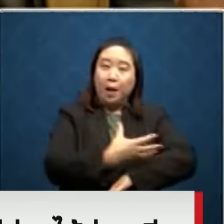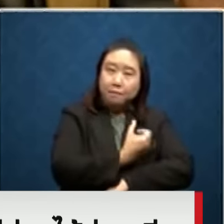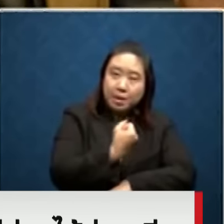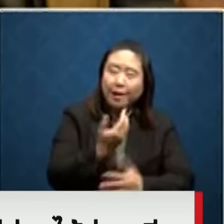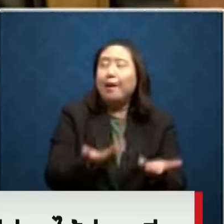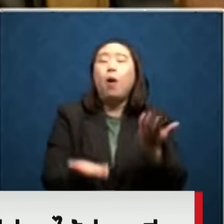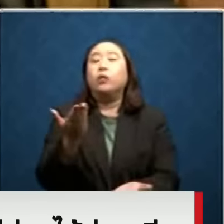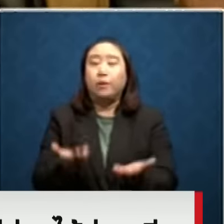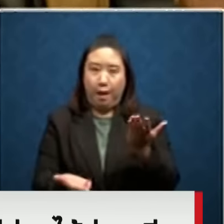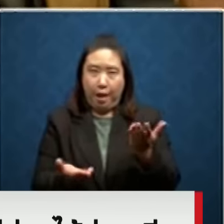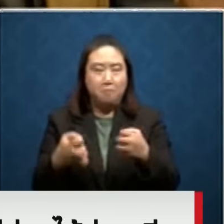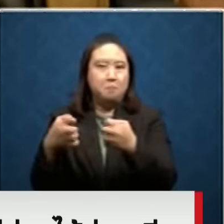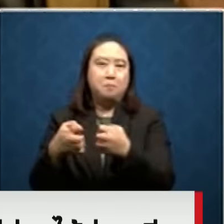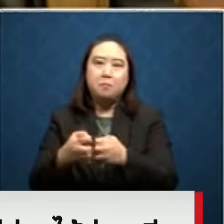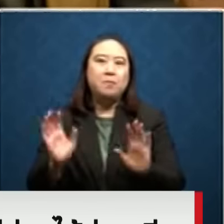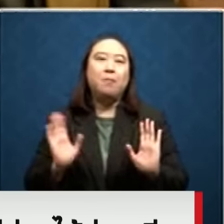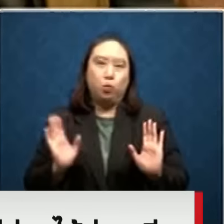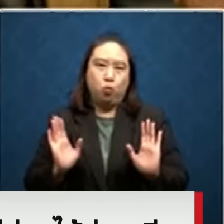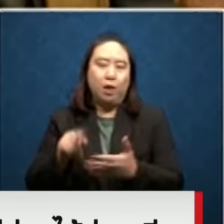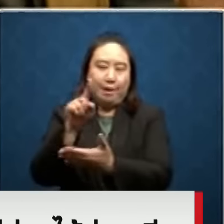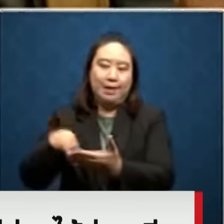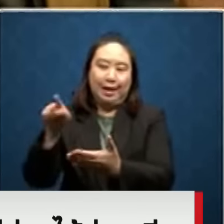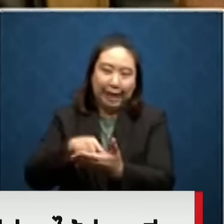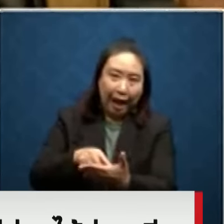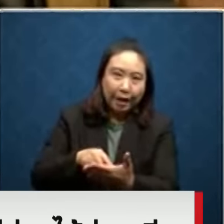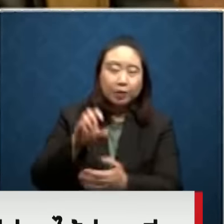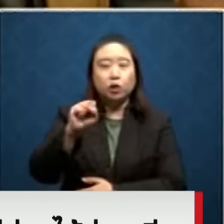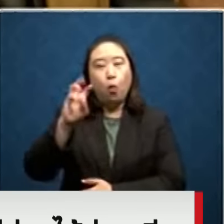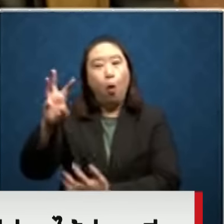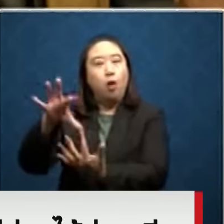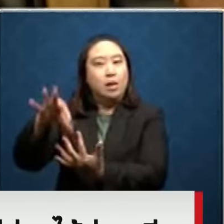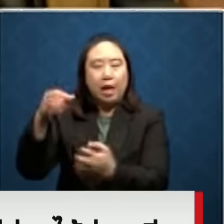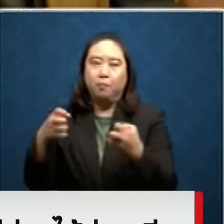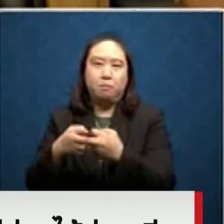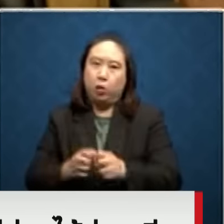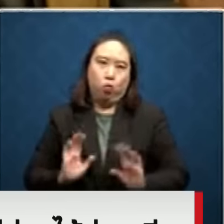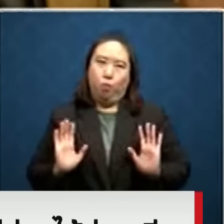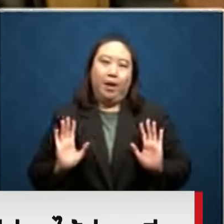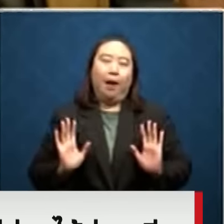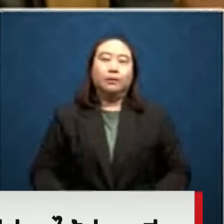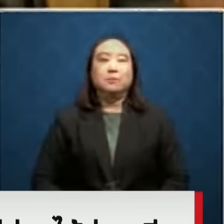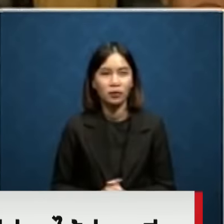มีอำนาจอยู่กลายเป็นนี่เราแทรกแซงก้าวก่ายหรือเปล่า